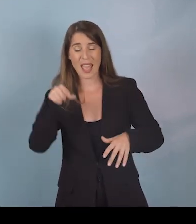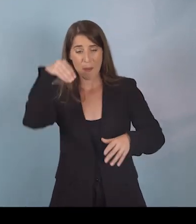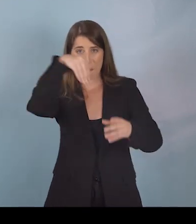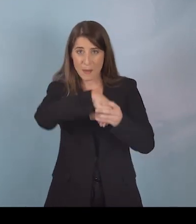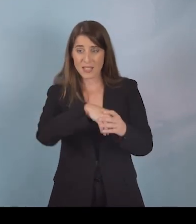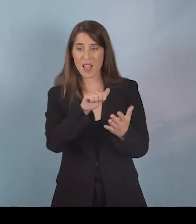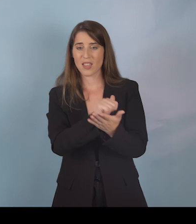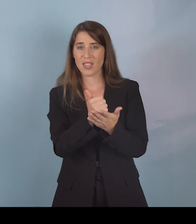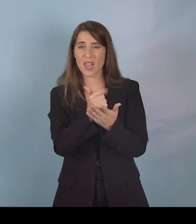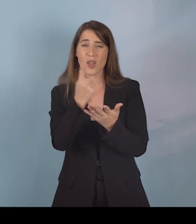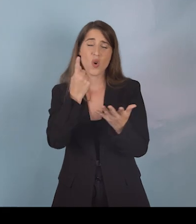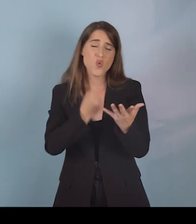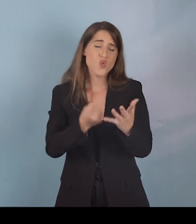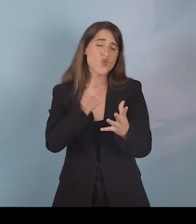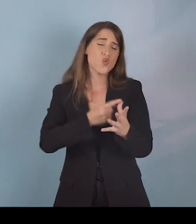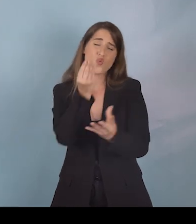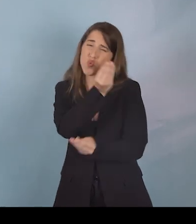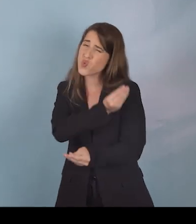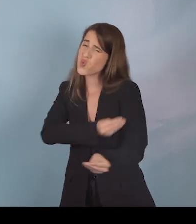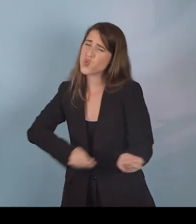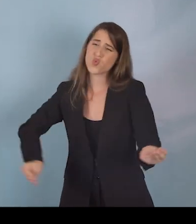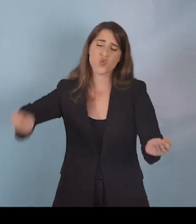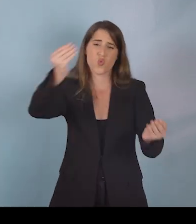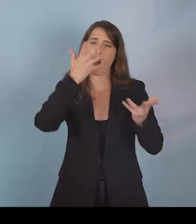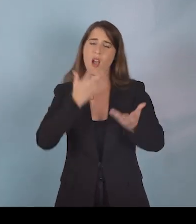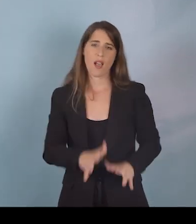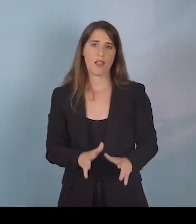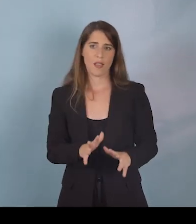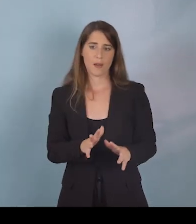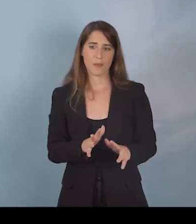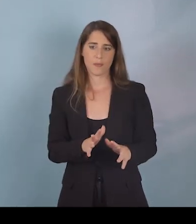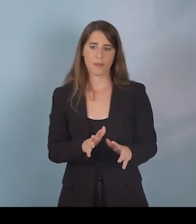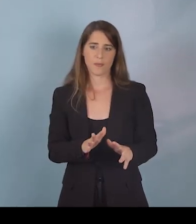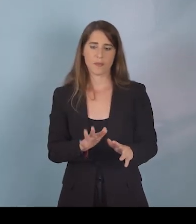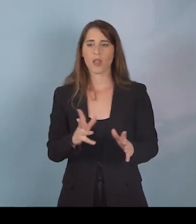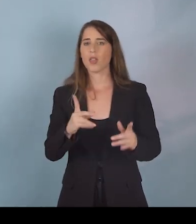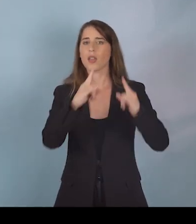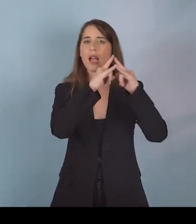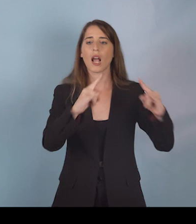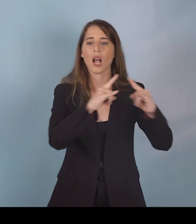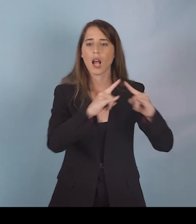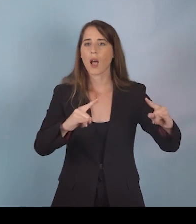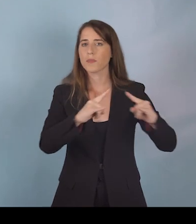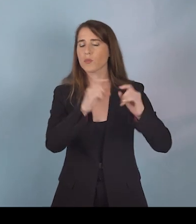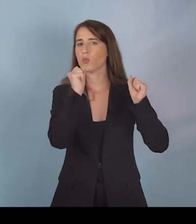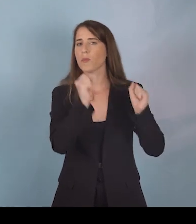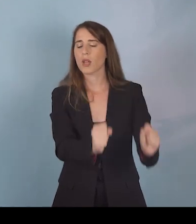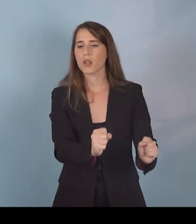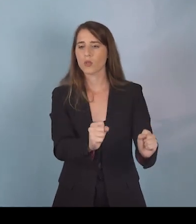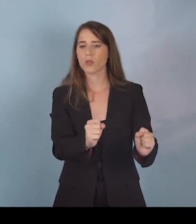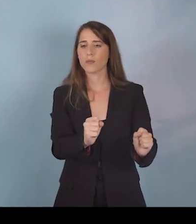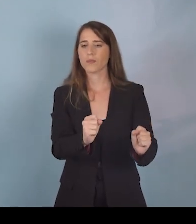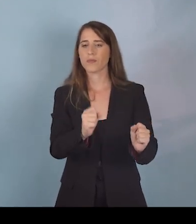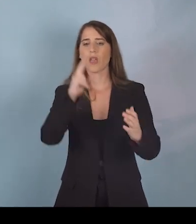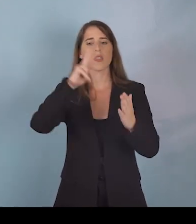Και προφανώς σε μια ήδη άθλια κατάσταση, τα ΛΟΑΤΚΙ άτομα εκεί πέρα βιώνουν ακόμα